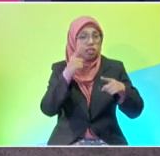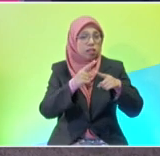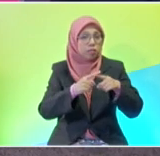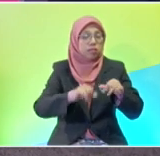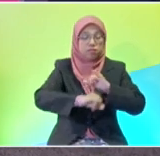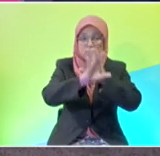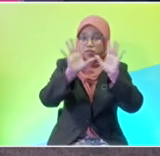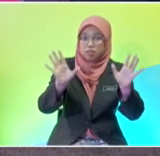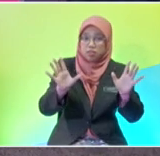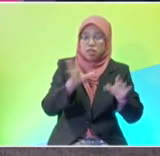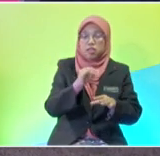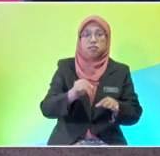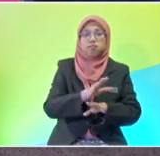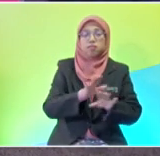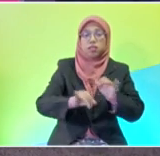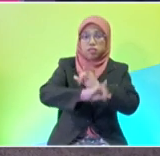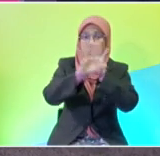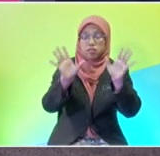satu persatu